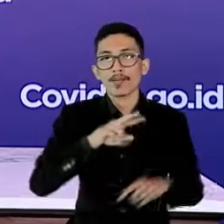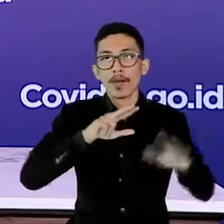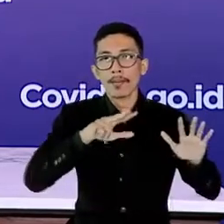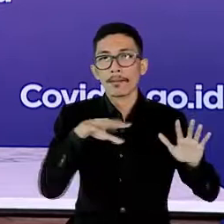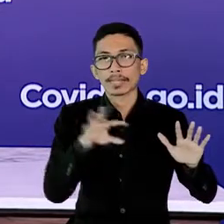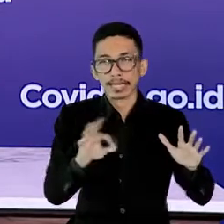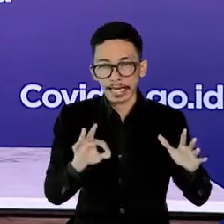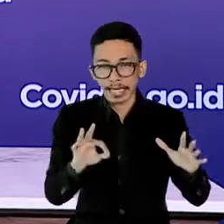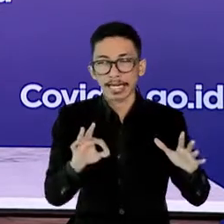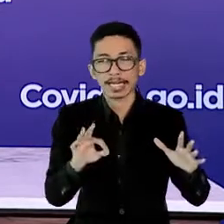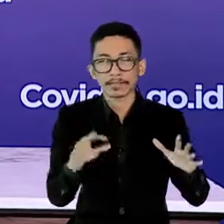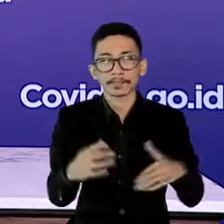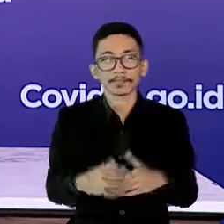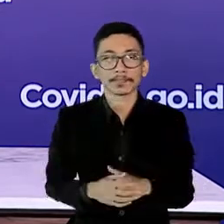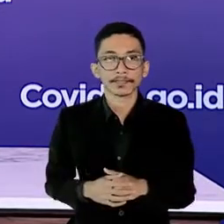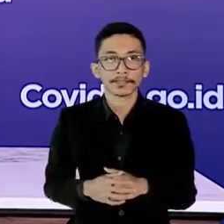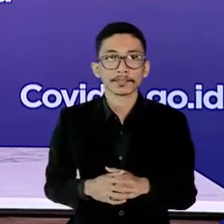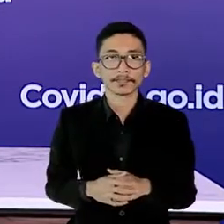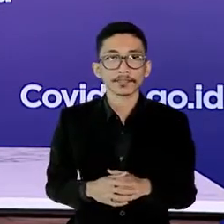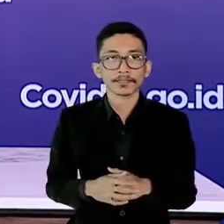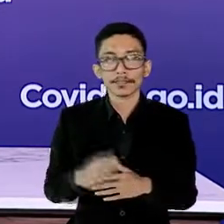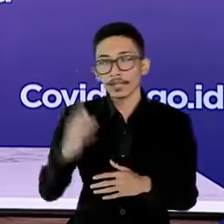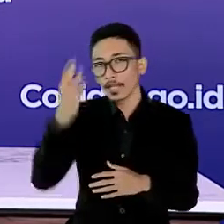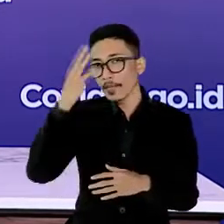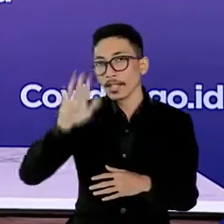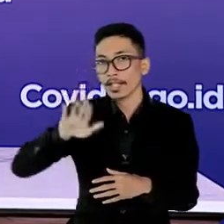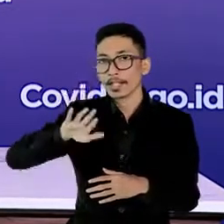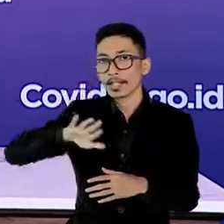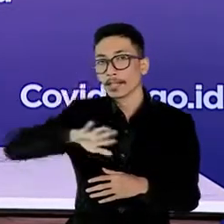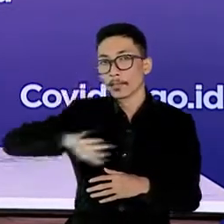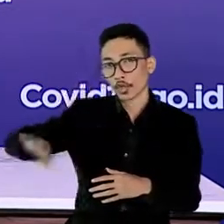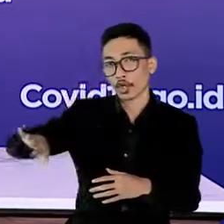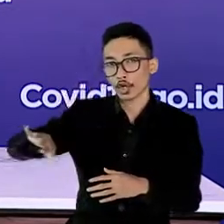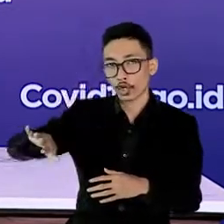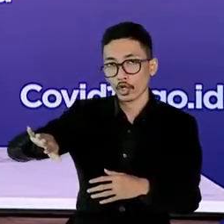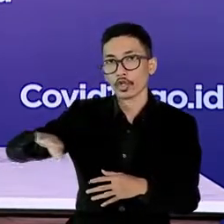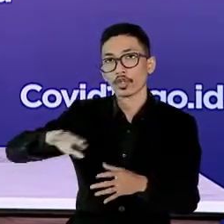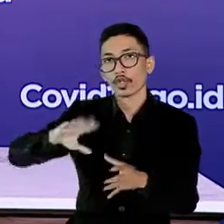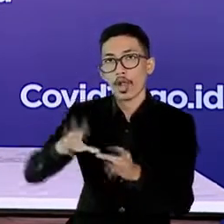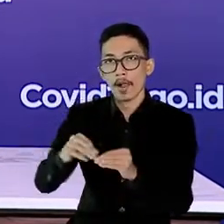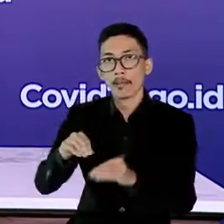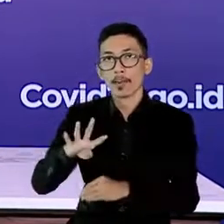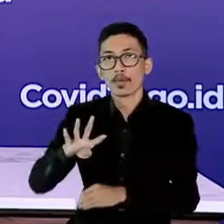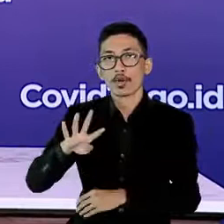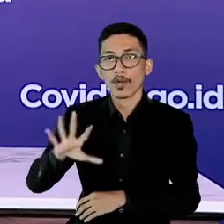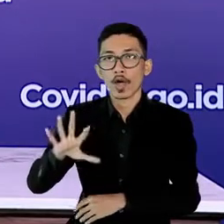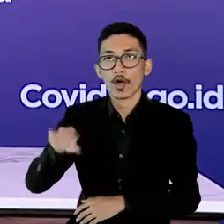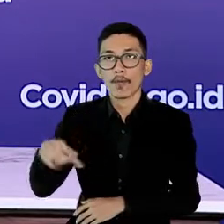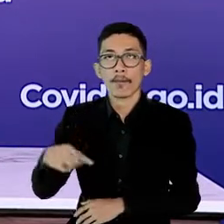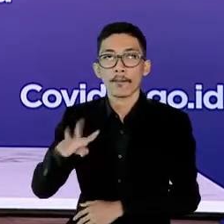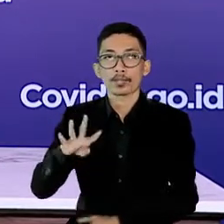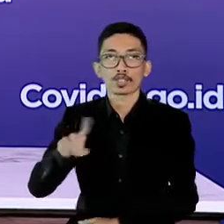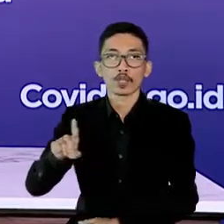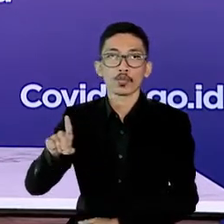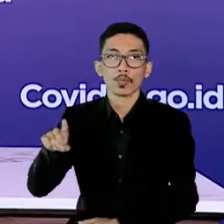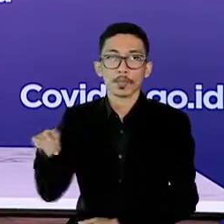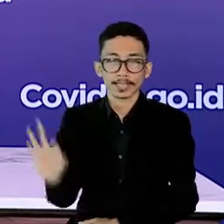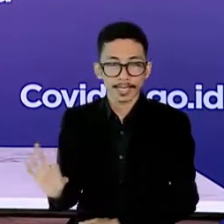persen Provinsi Kalimantan Timur di pulau Kalimantan yaitu 45,46 1%